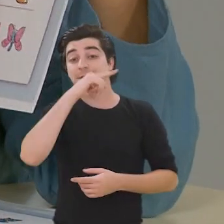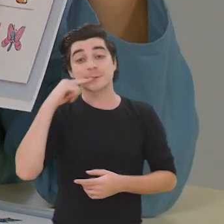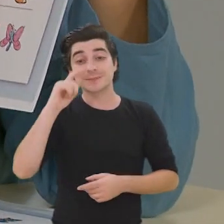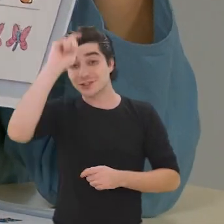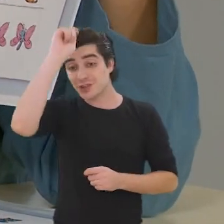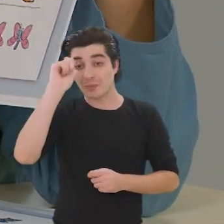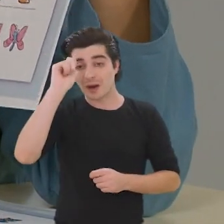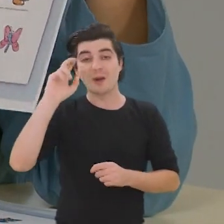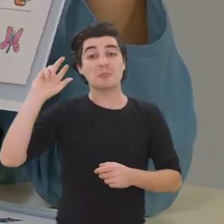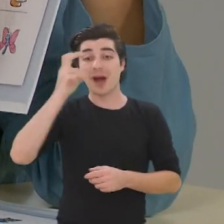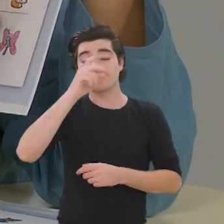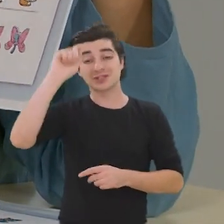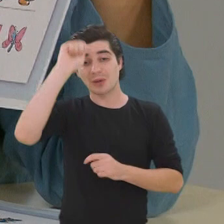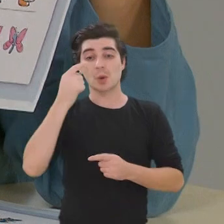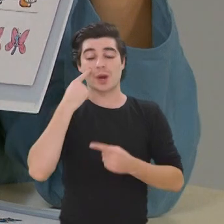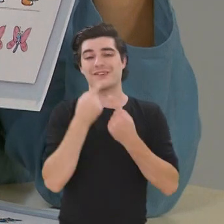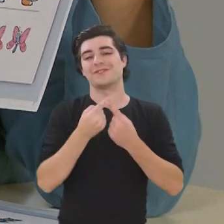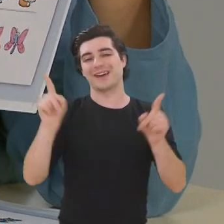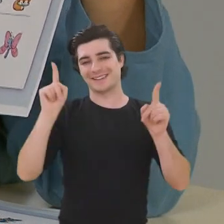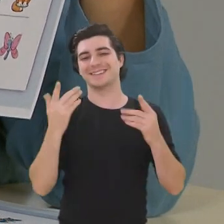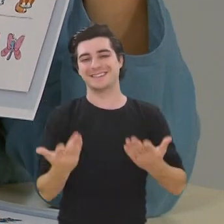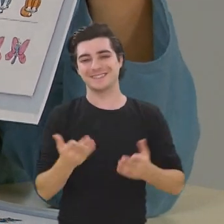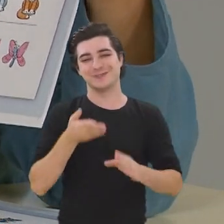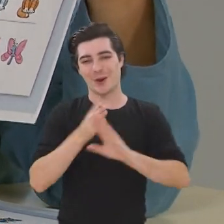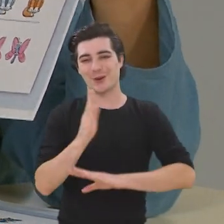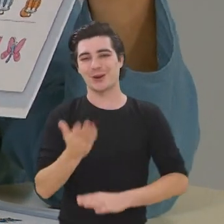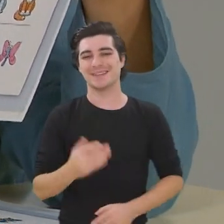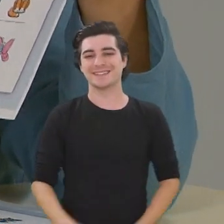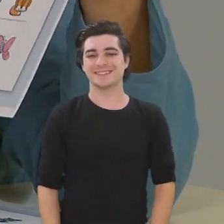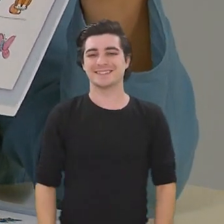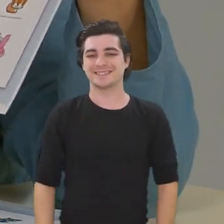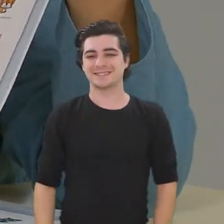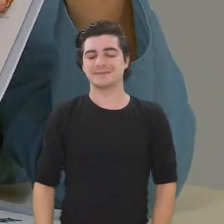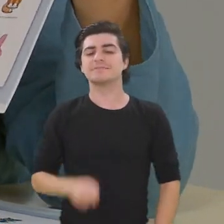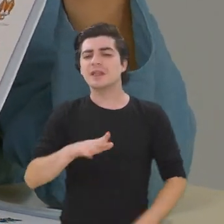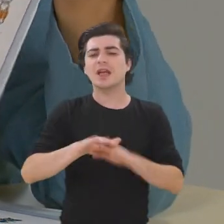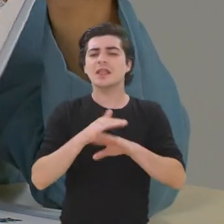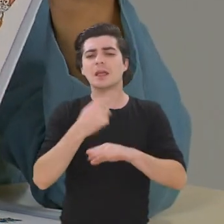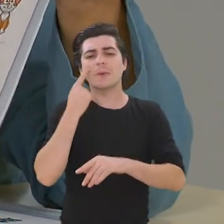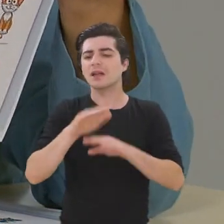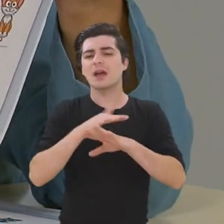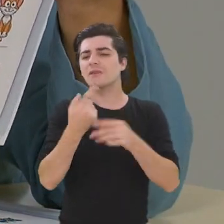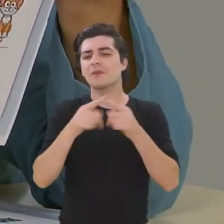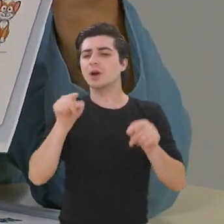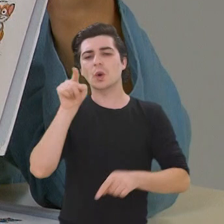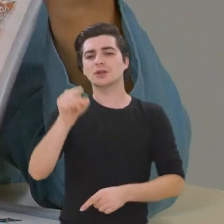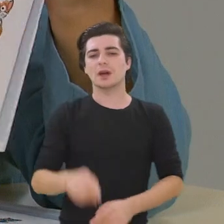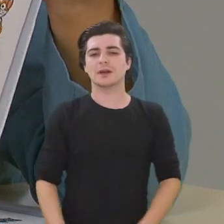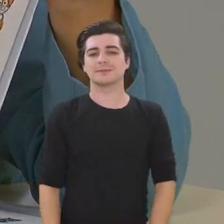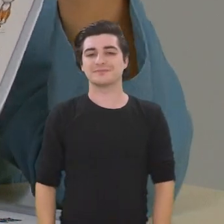Kırmızı şapka mavi şapkalardan farklı. Doğru. Kedilere bak ve farklı olanı